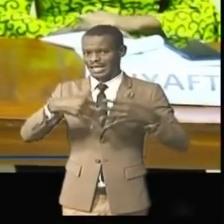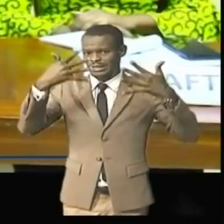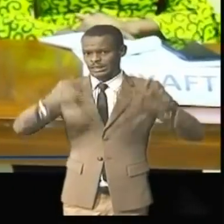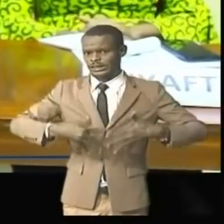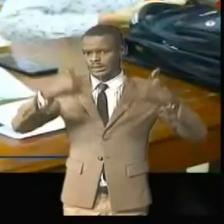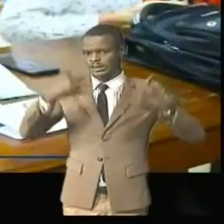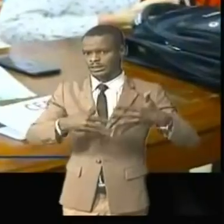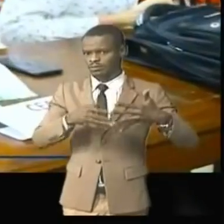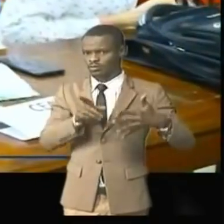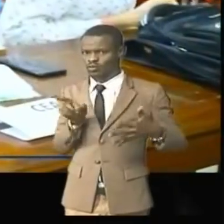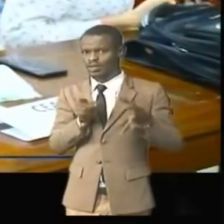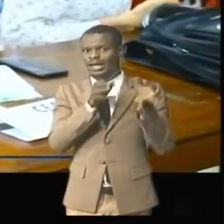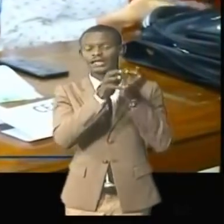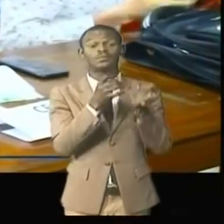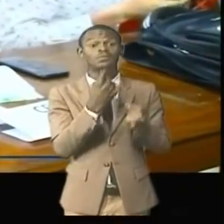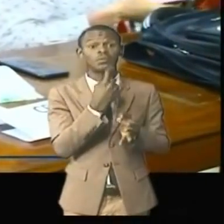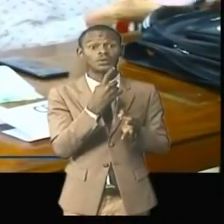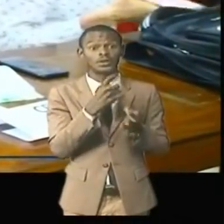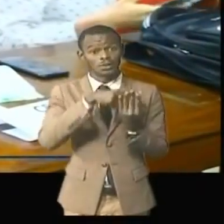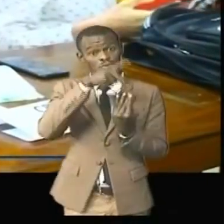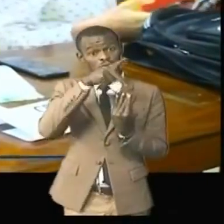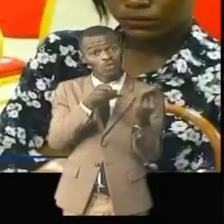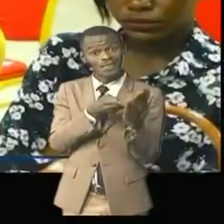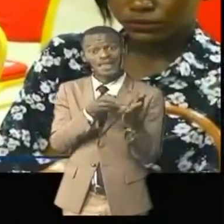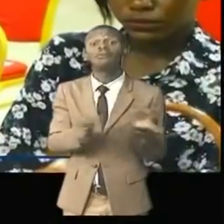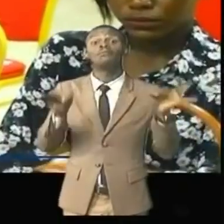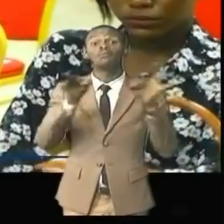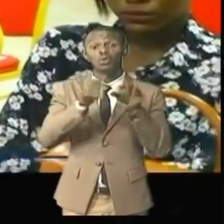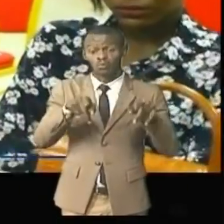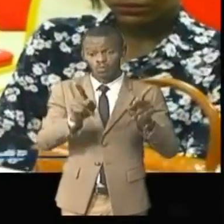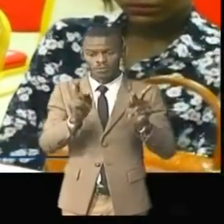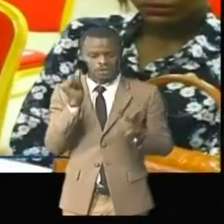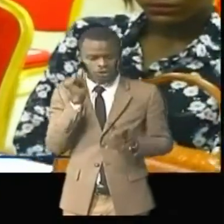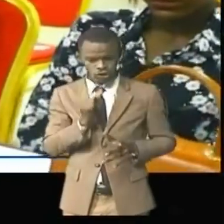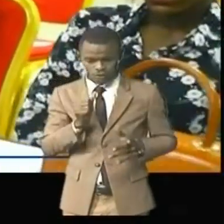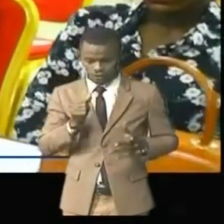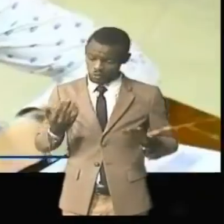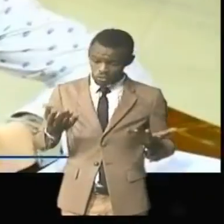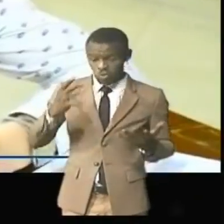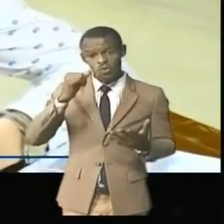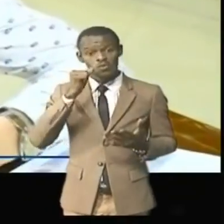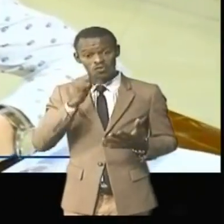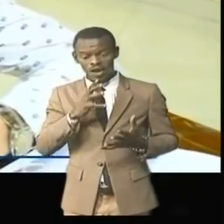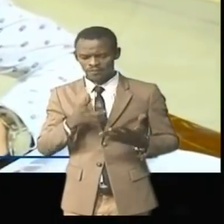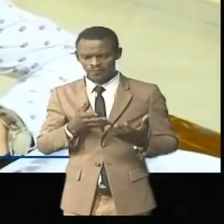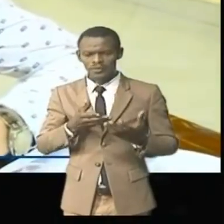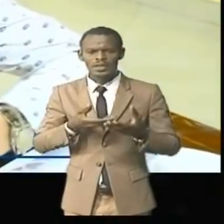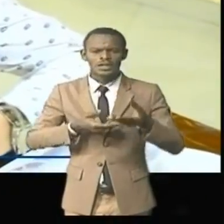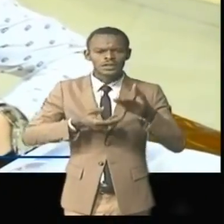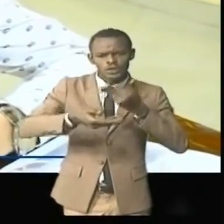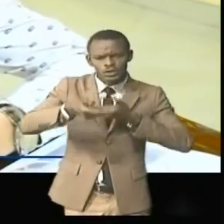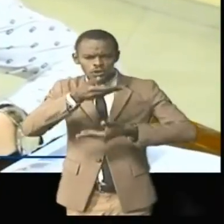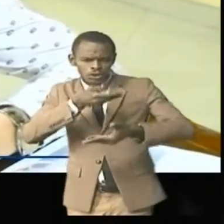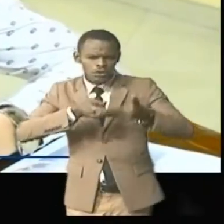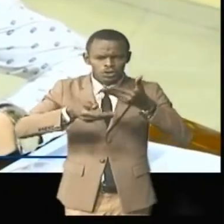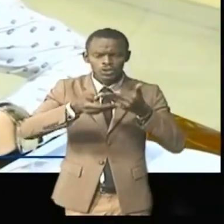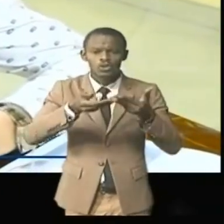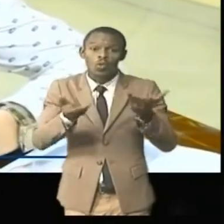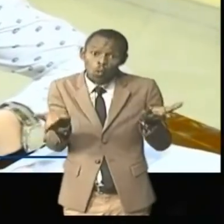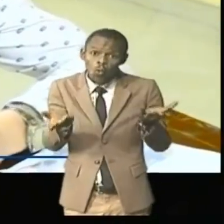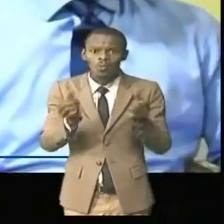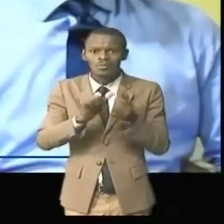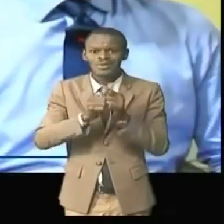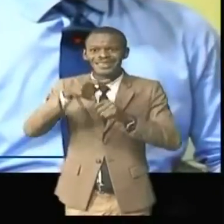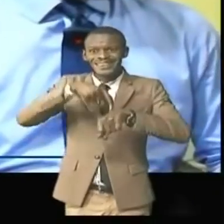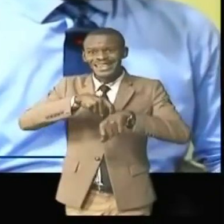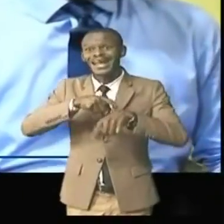non seulement à interagir, mais aussi elle facilite la consultation à distance entre les médecins et les patients. Aujourd'hui, on parle